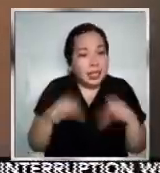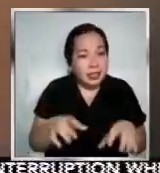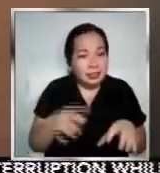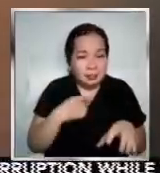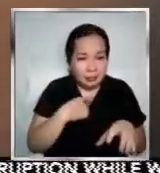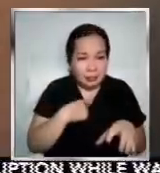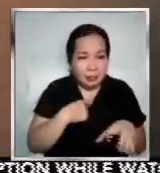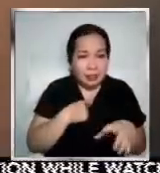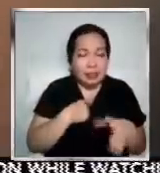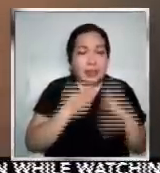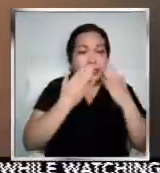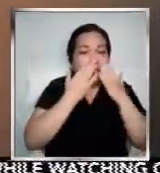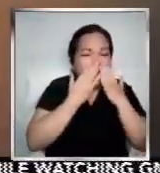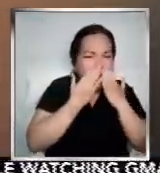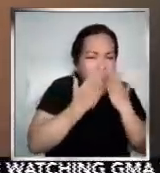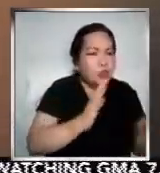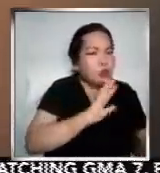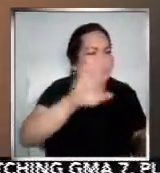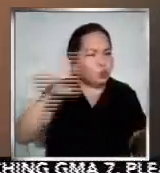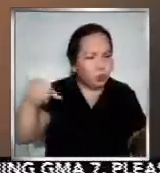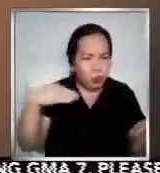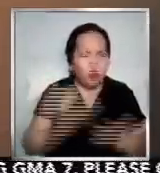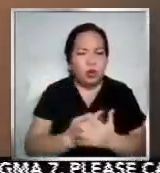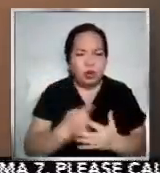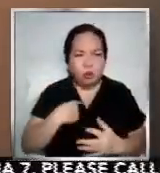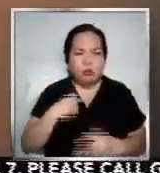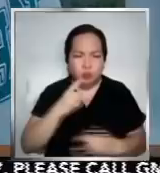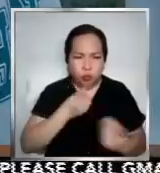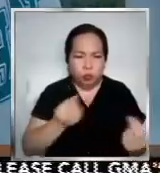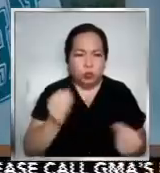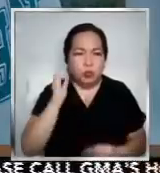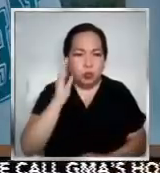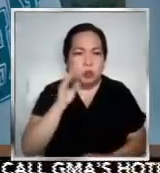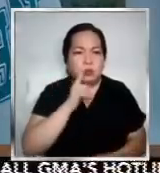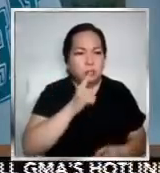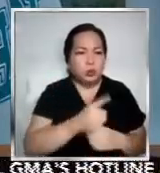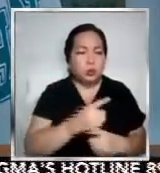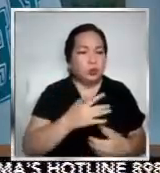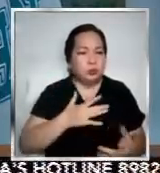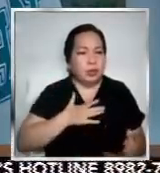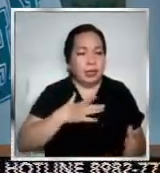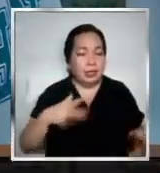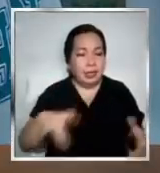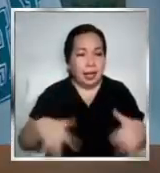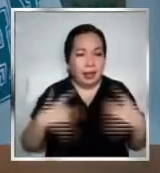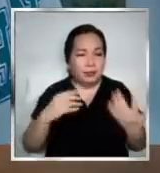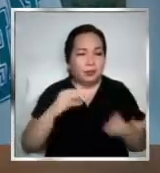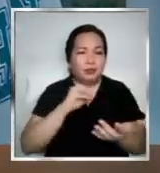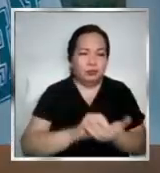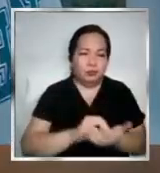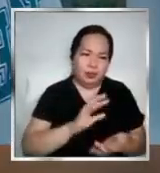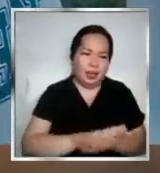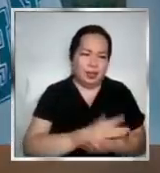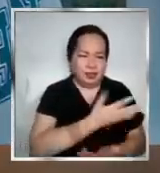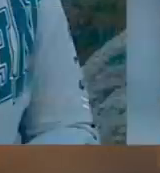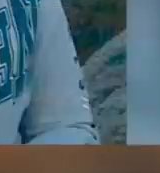Kasi talagang I owe them my life. Cedric Castillo, Nakatutok, 24 Oras.